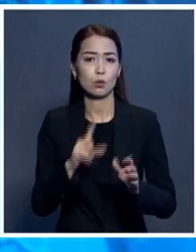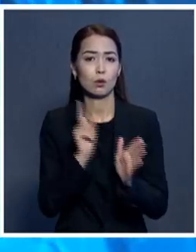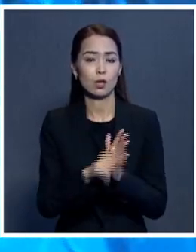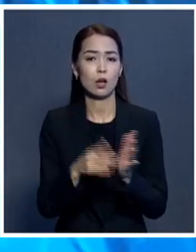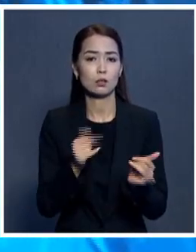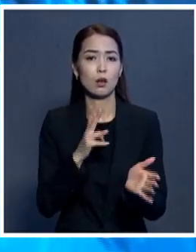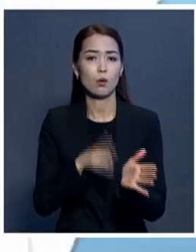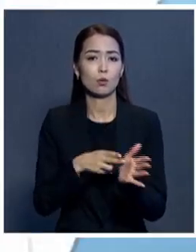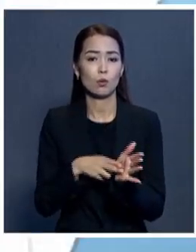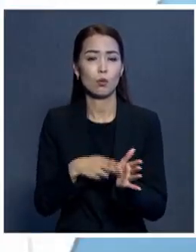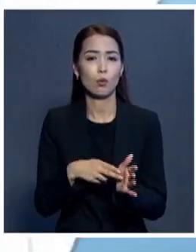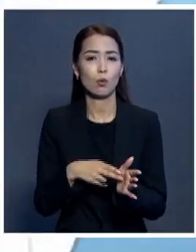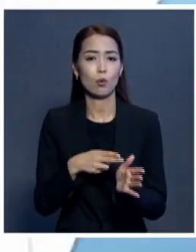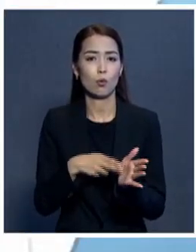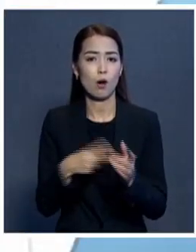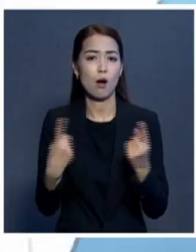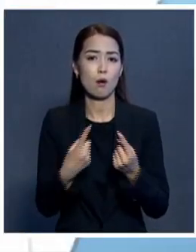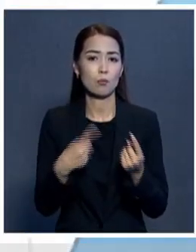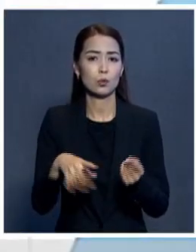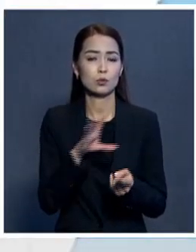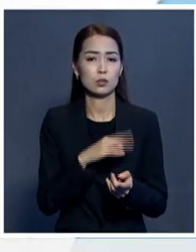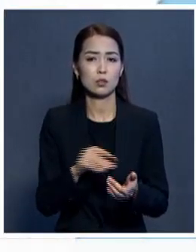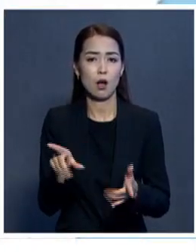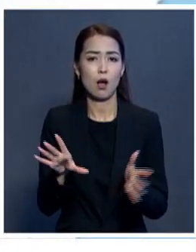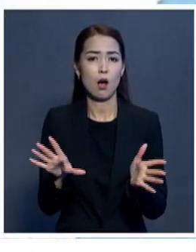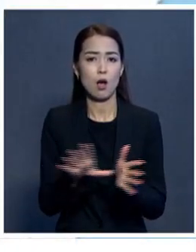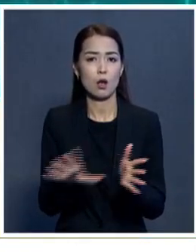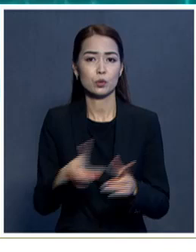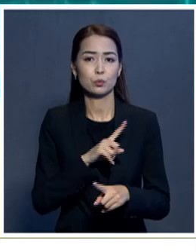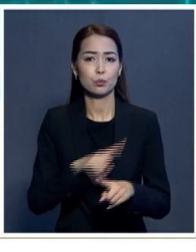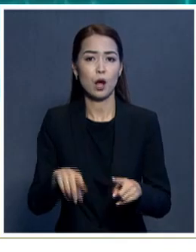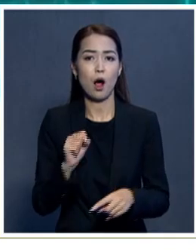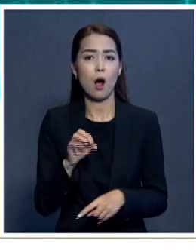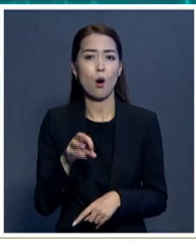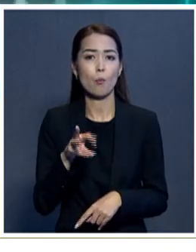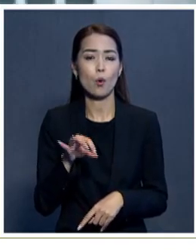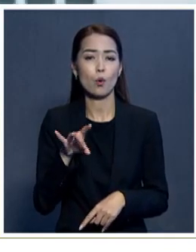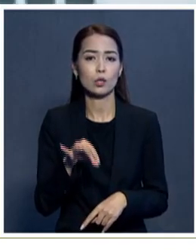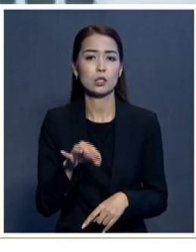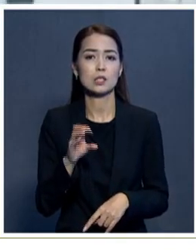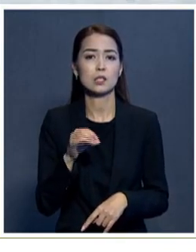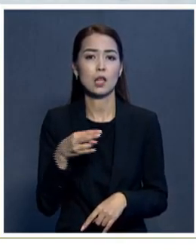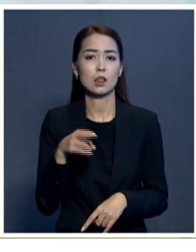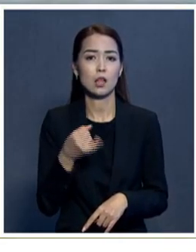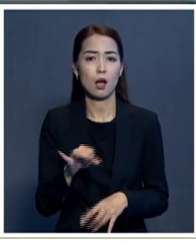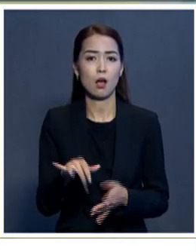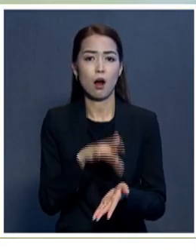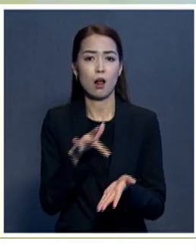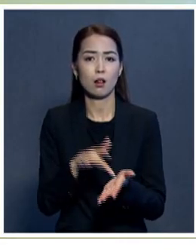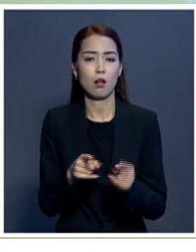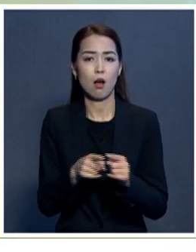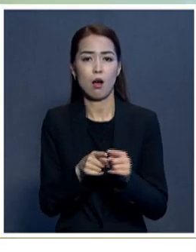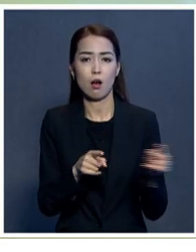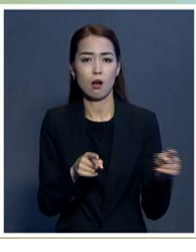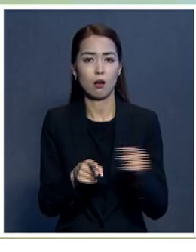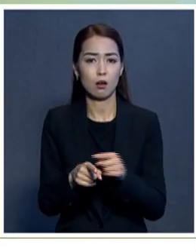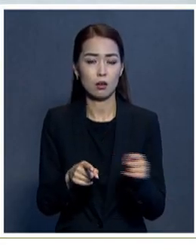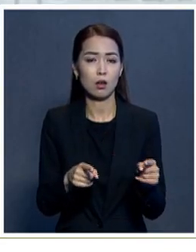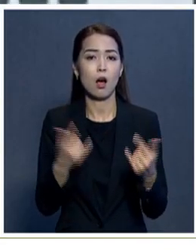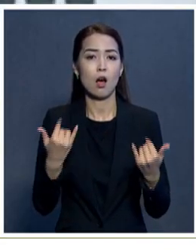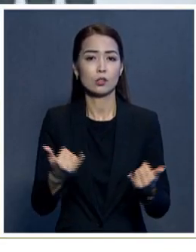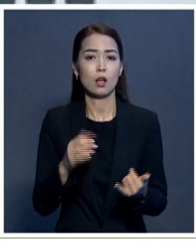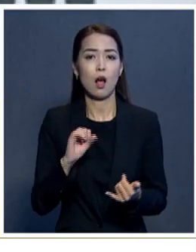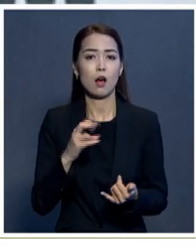компаниясының хабарлауынша, жолаушылар экспресі алдағы жұма күні Аомори және Сендай қалалары арасында жүреді. Альфа X